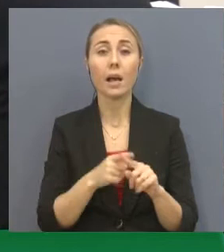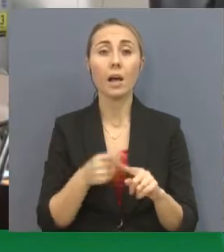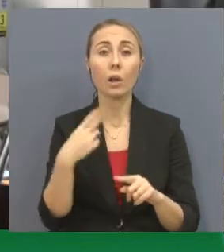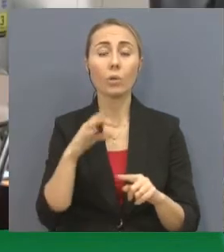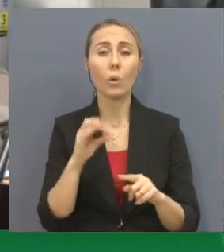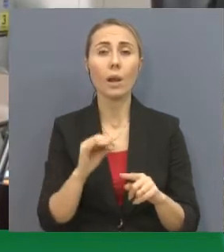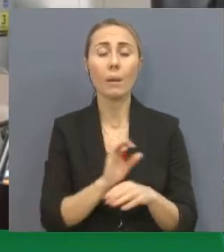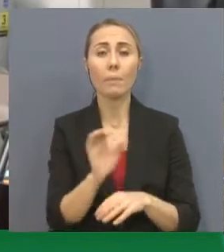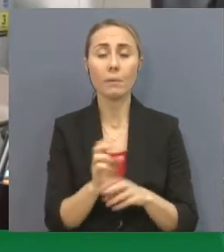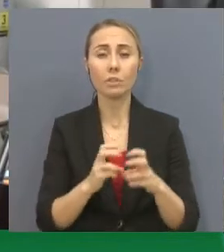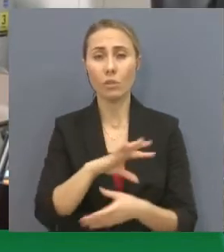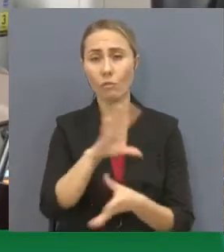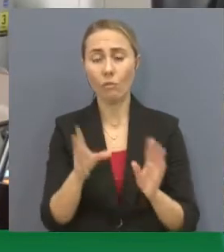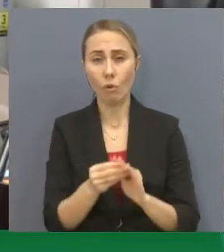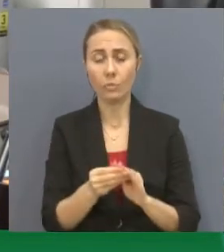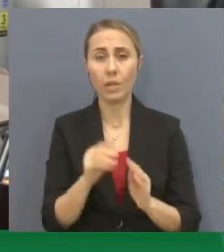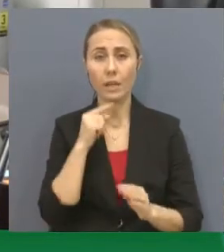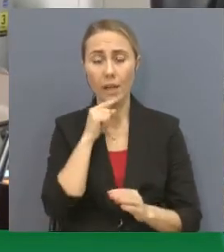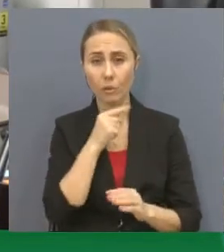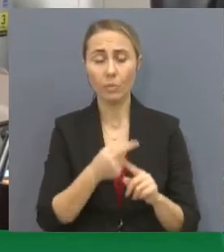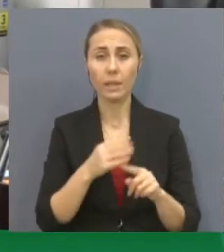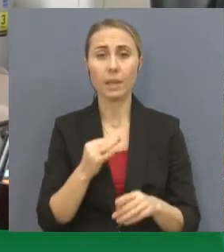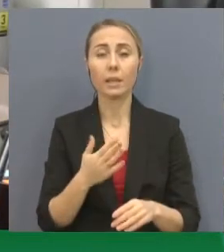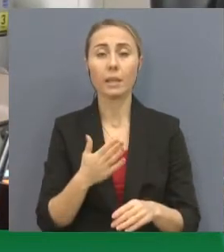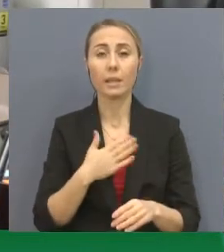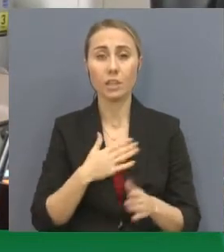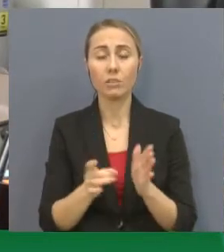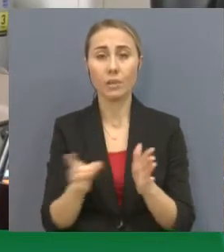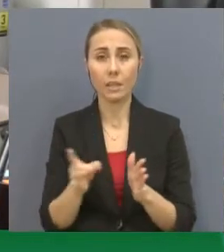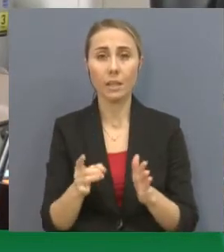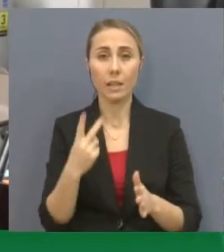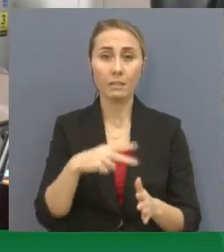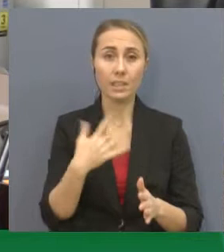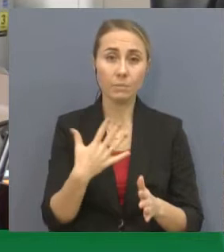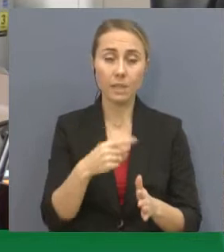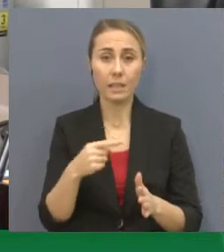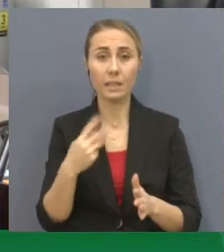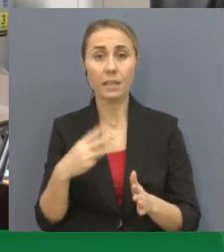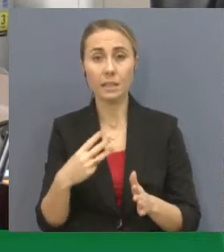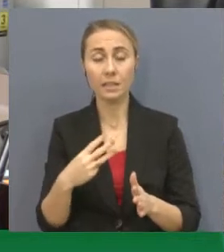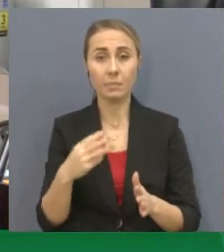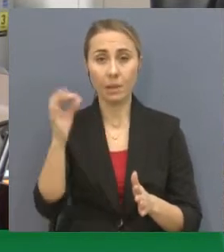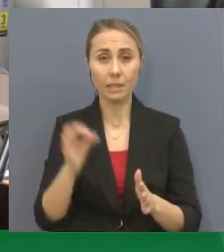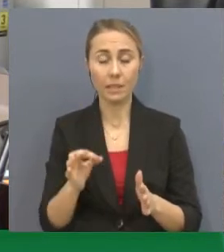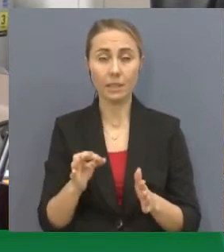в общем объеме экономики нашего региона составляет порядка 25 30 процентов